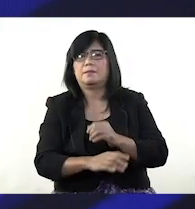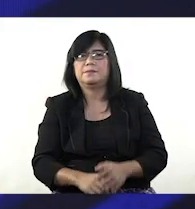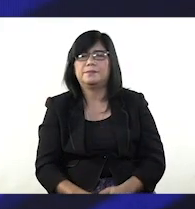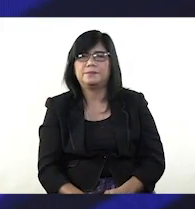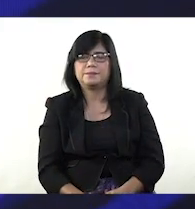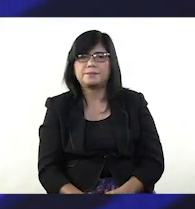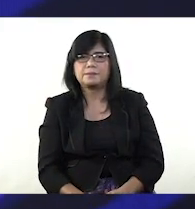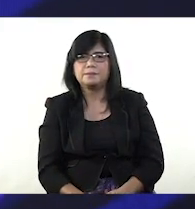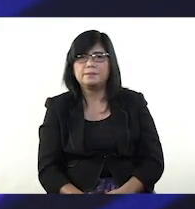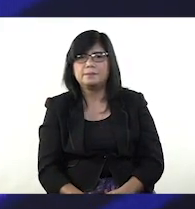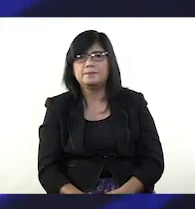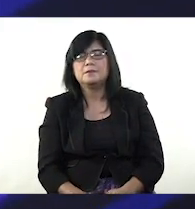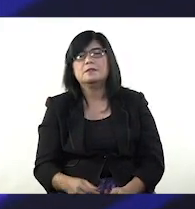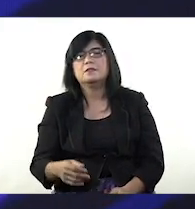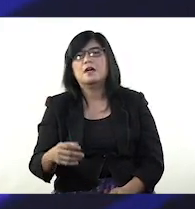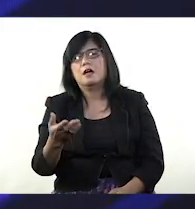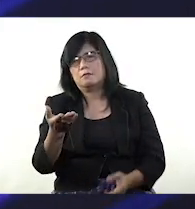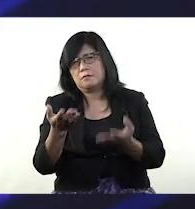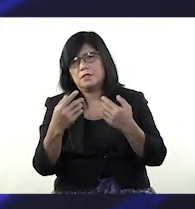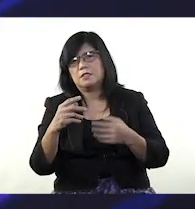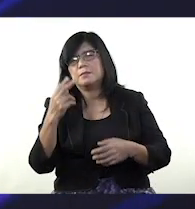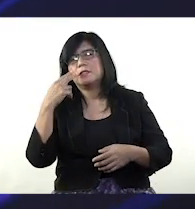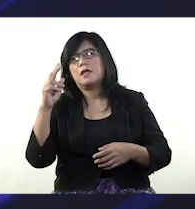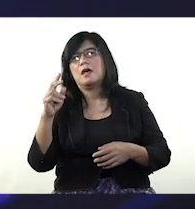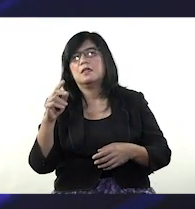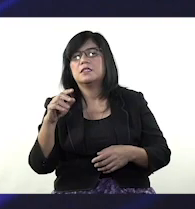saya percaya kita ditempatkan di Indonesia